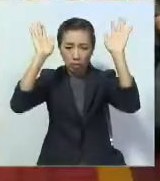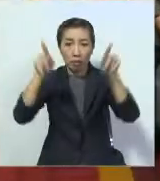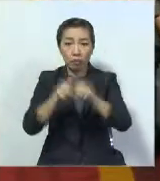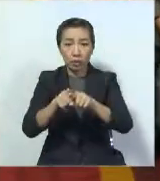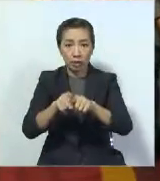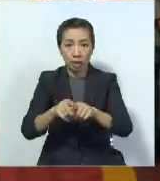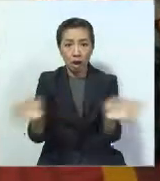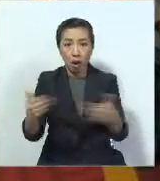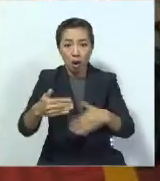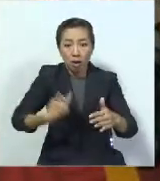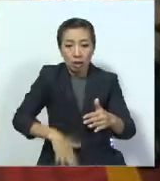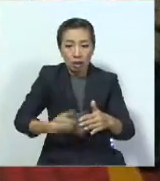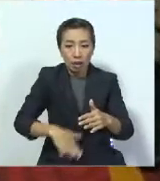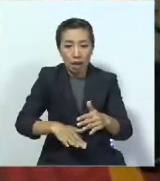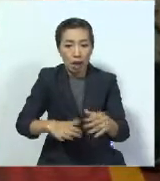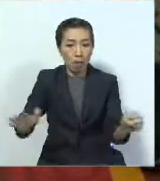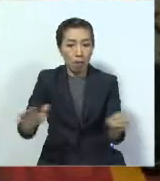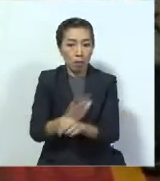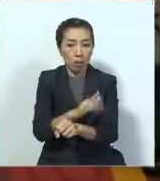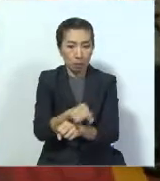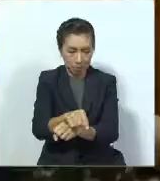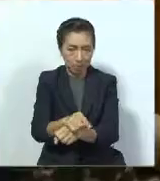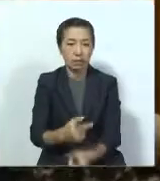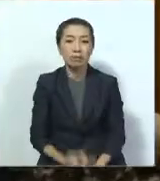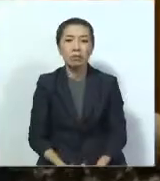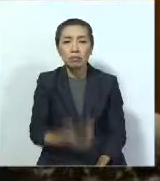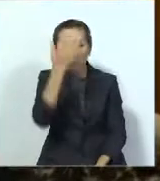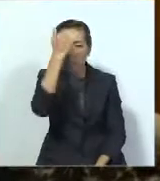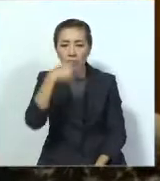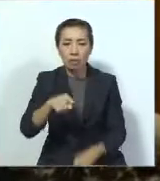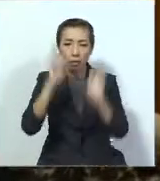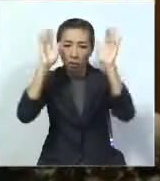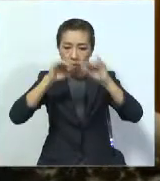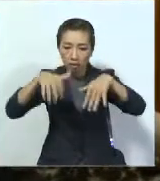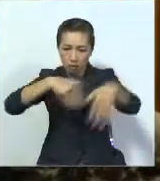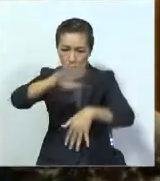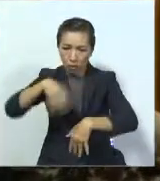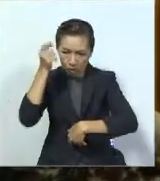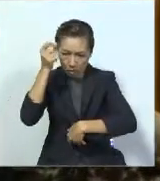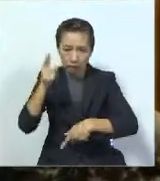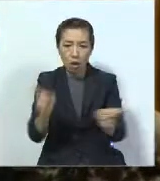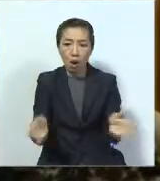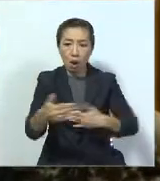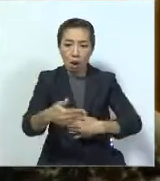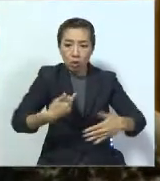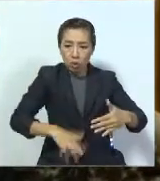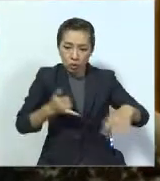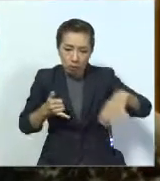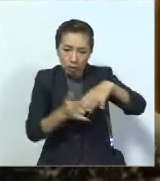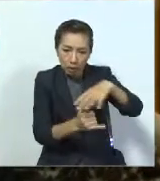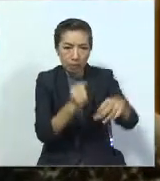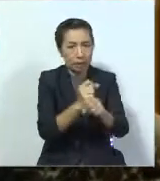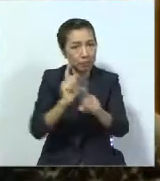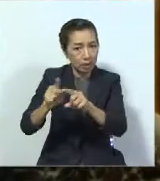อส้วมครบวงจรเสียงสะท้อนจากธรรมชาติค่ะเพื่อให้ประชาชนเห็นความสำคัญของการใช้ส้วมรวมถึงจัดการสิ่